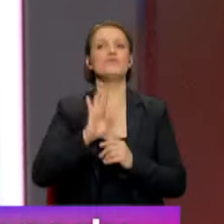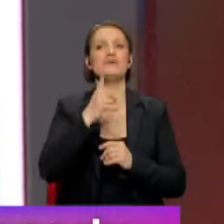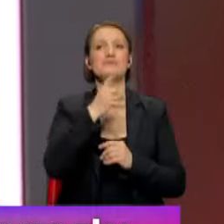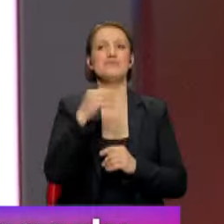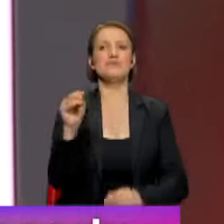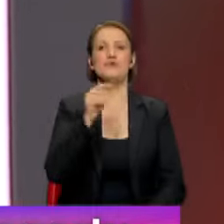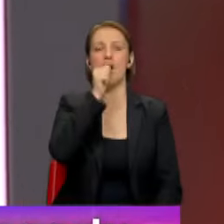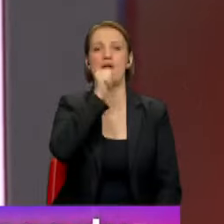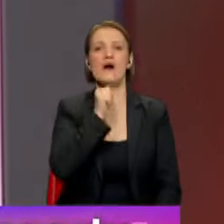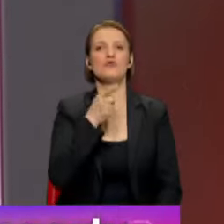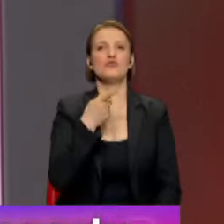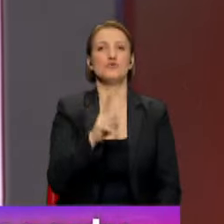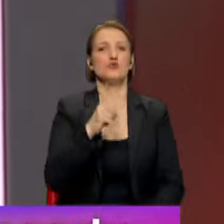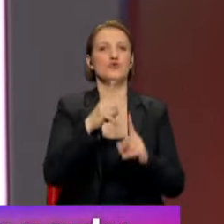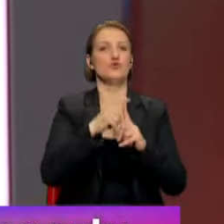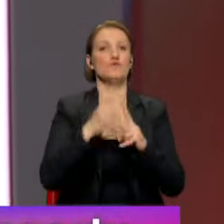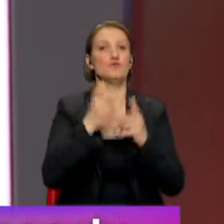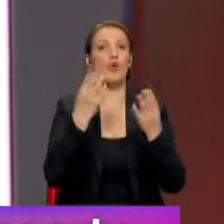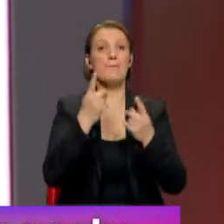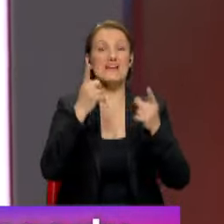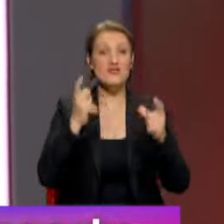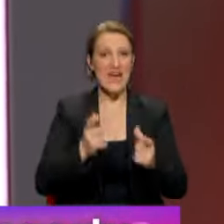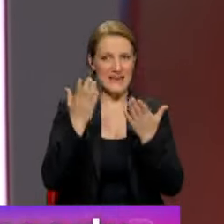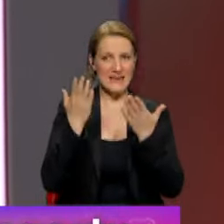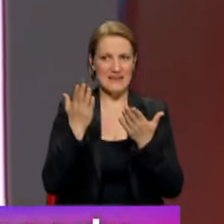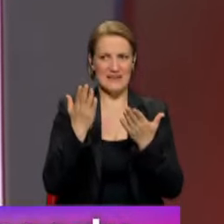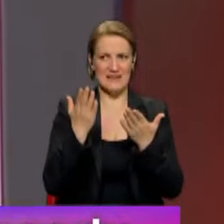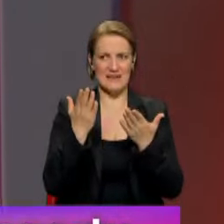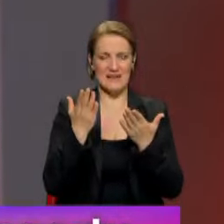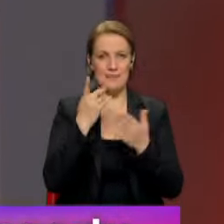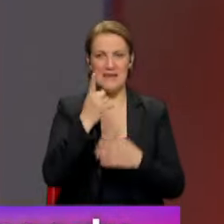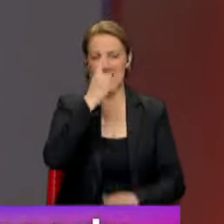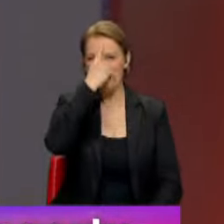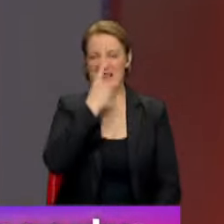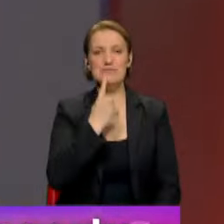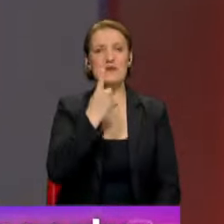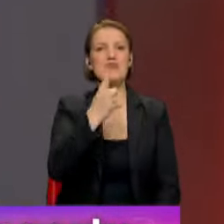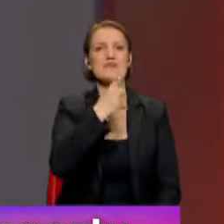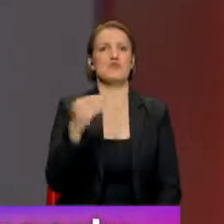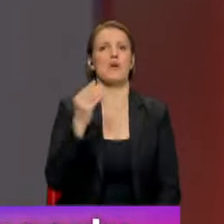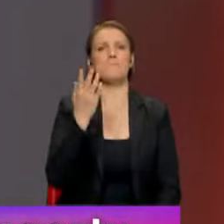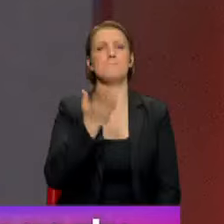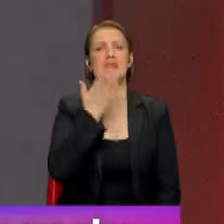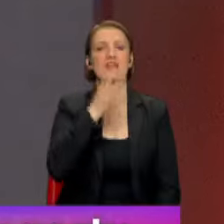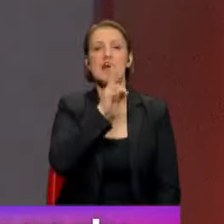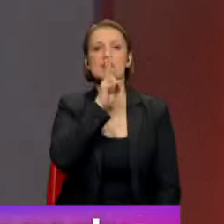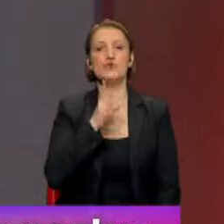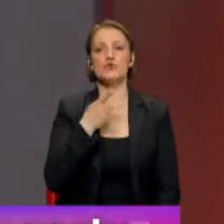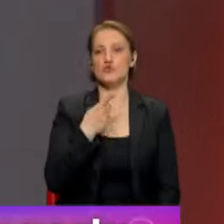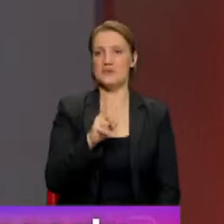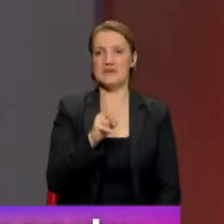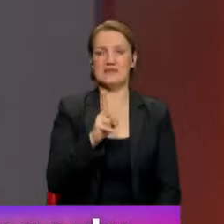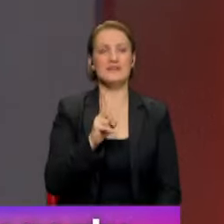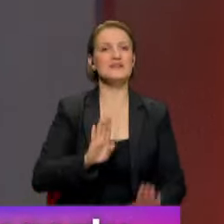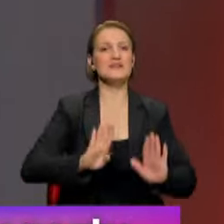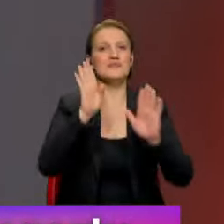1. 600.000 nüfusu olan bir şehir 1.00 1 milyon resmi rakam tabii Mesela 200.000